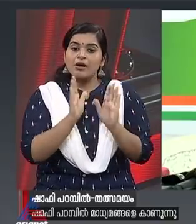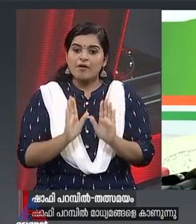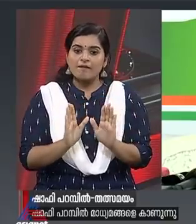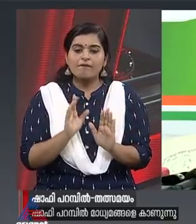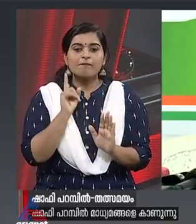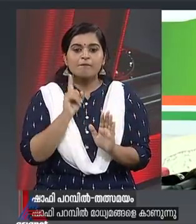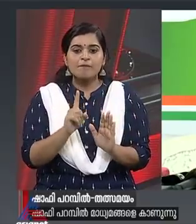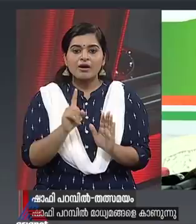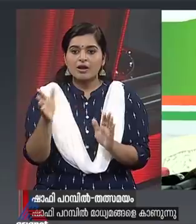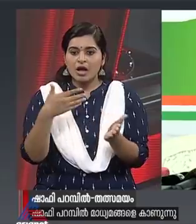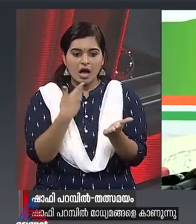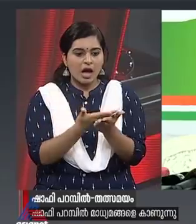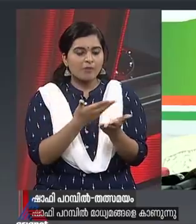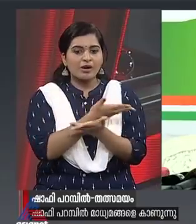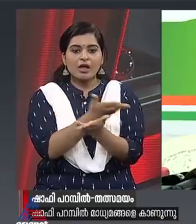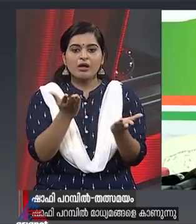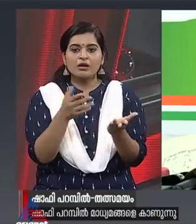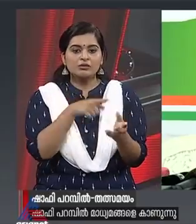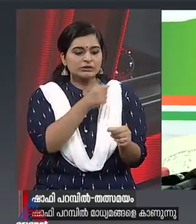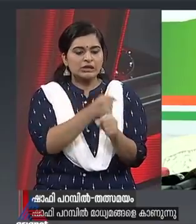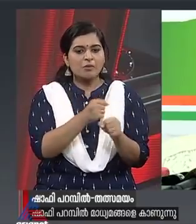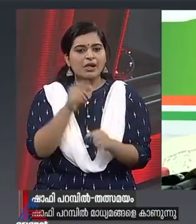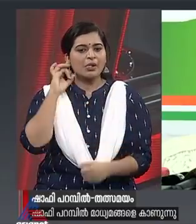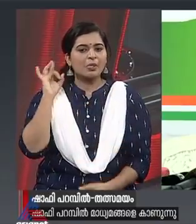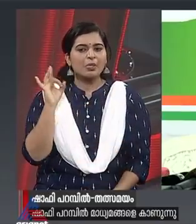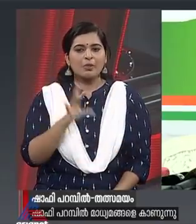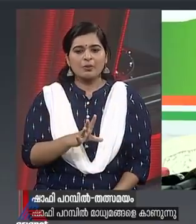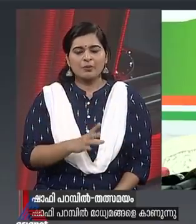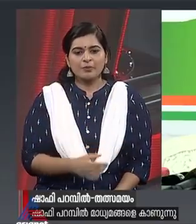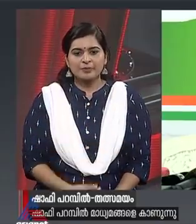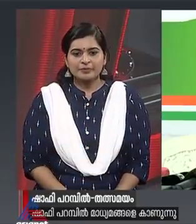പക്ഷെ അതൊന്നും ചെവികൊള്ളാൻ അവരന്ന് തയ്യാറായില്ല.